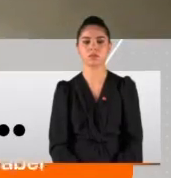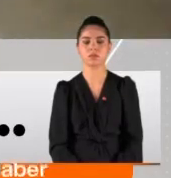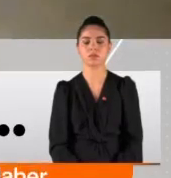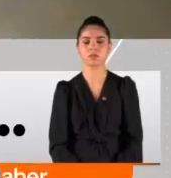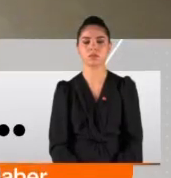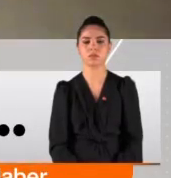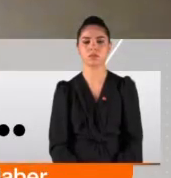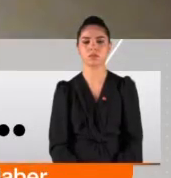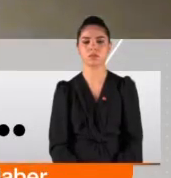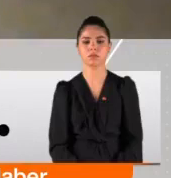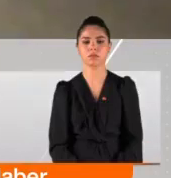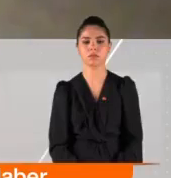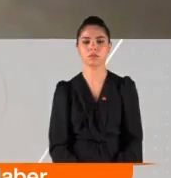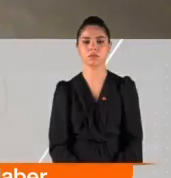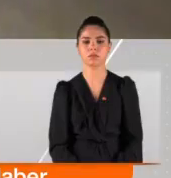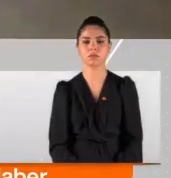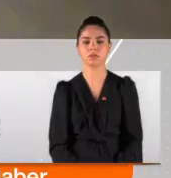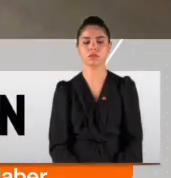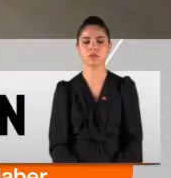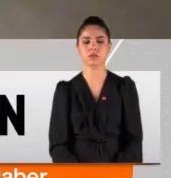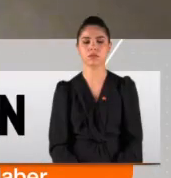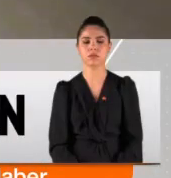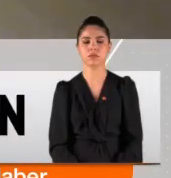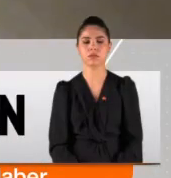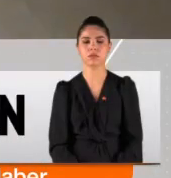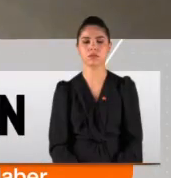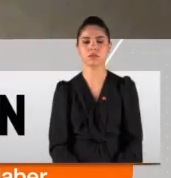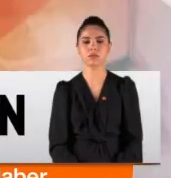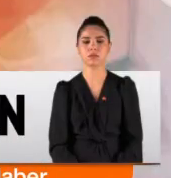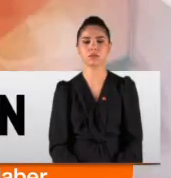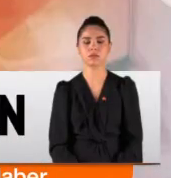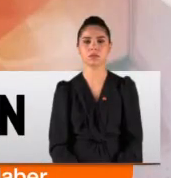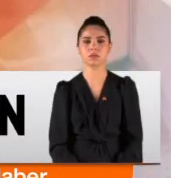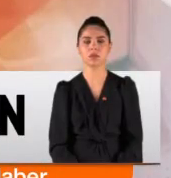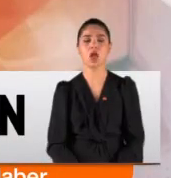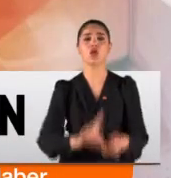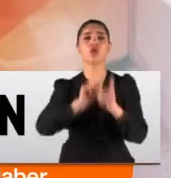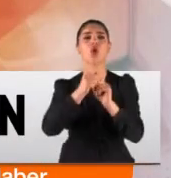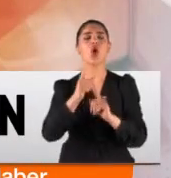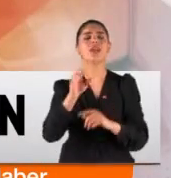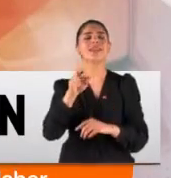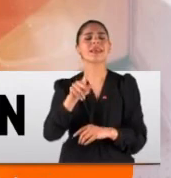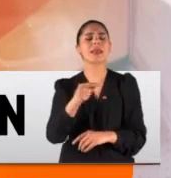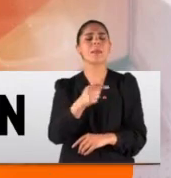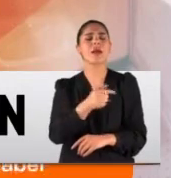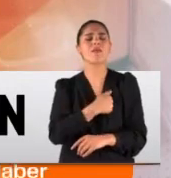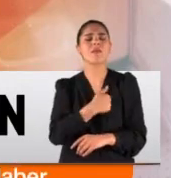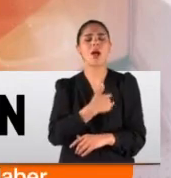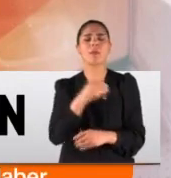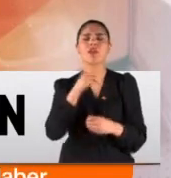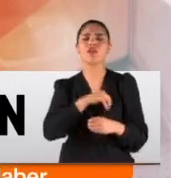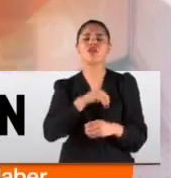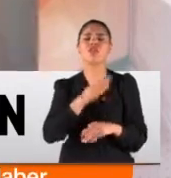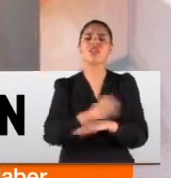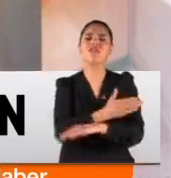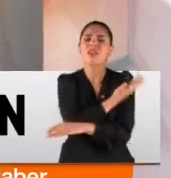Baba nöbetim var, nöbetime gidiyorum dedi. Soyadı gibiydi yüreğindeki vatan sevgisi.